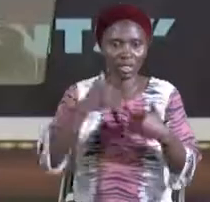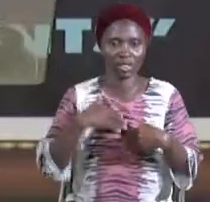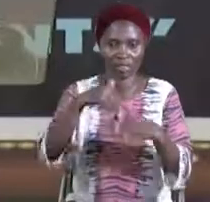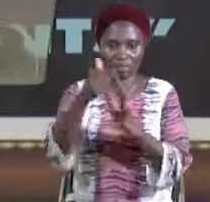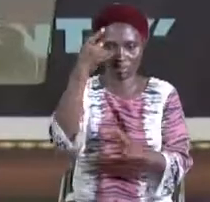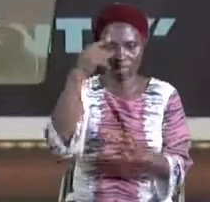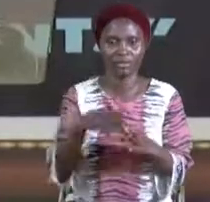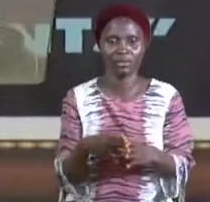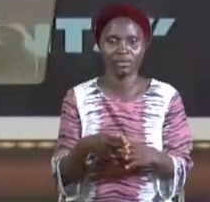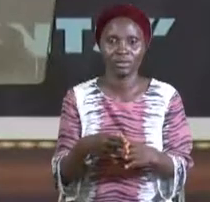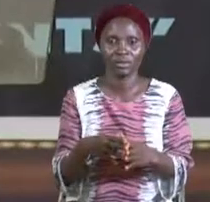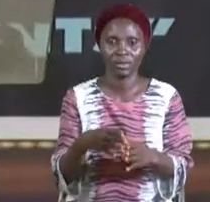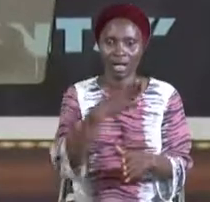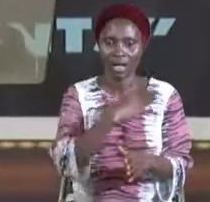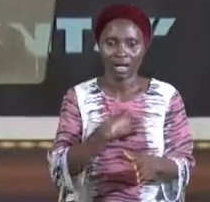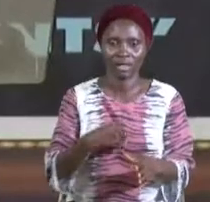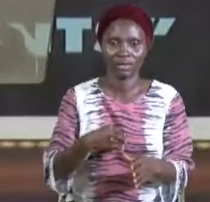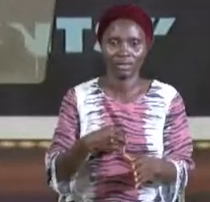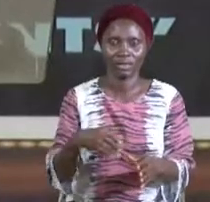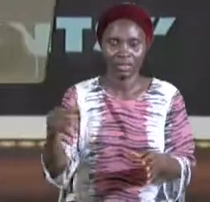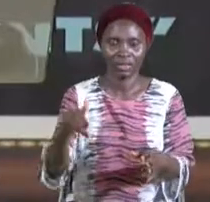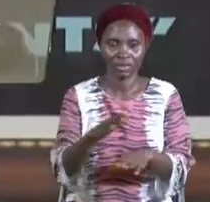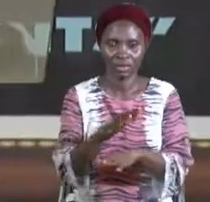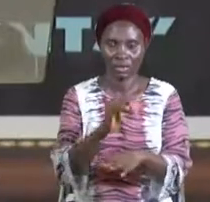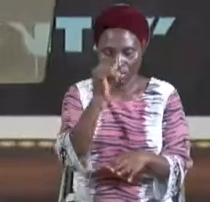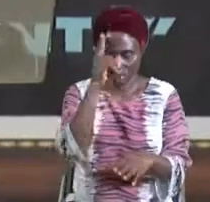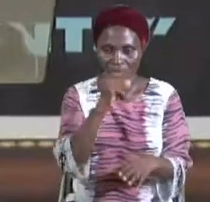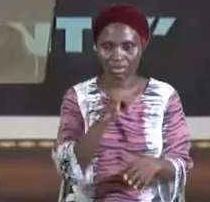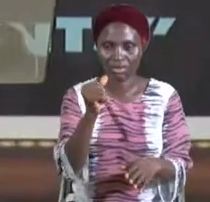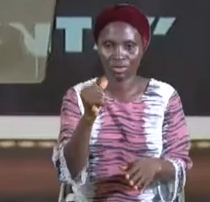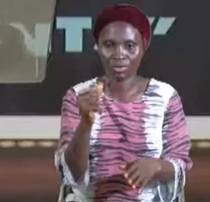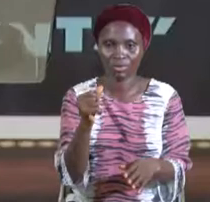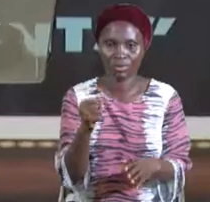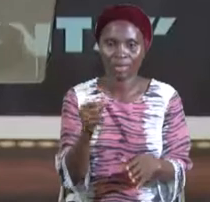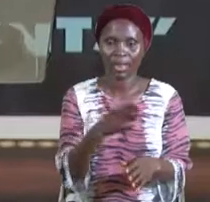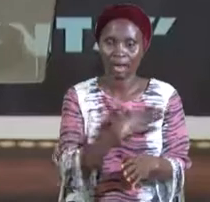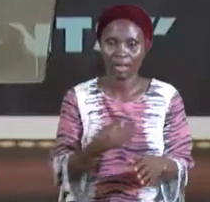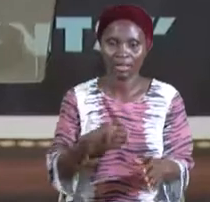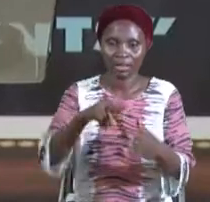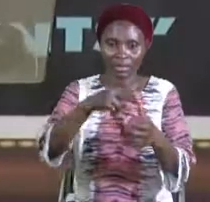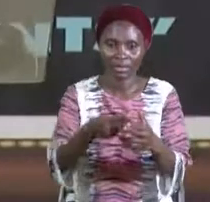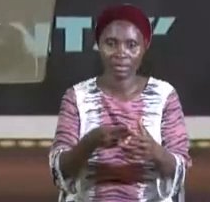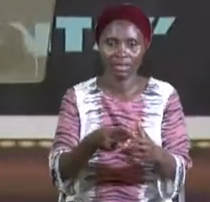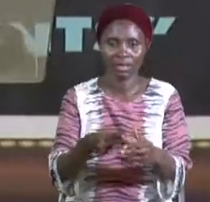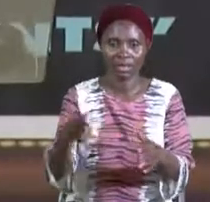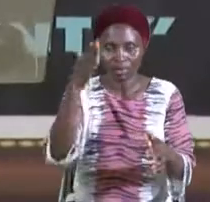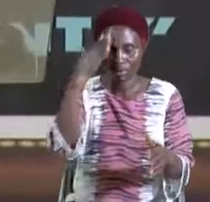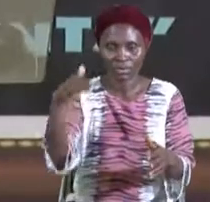pour eux un langage caché, des paroles dont ils ne saisissaient pas le sens.